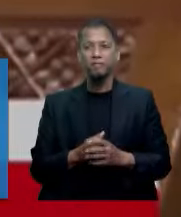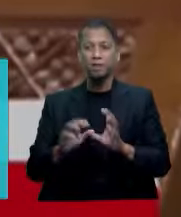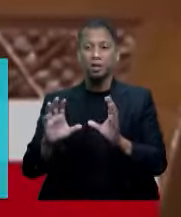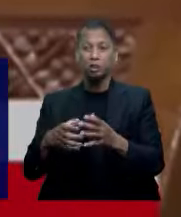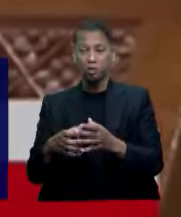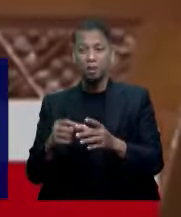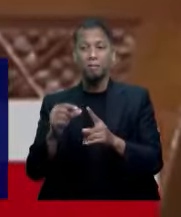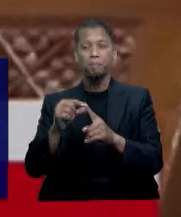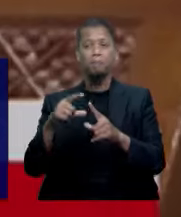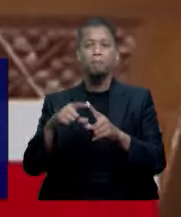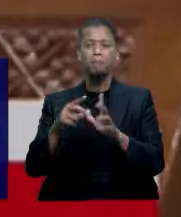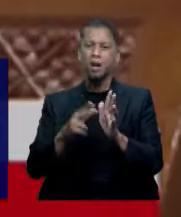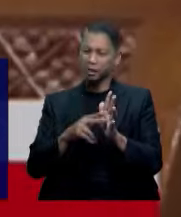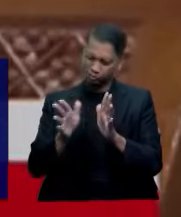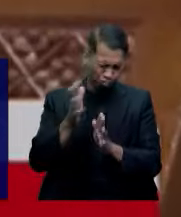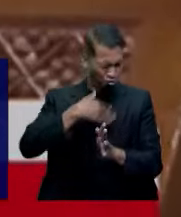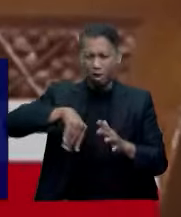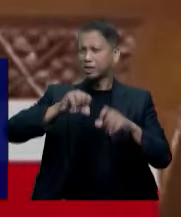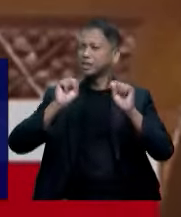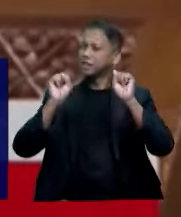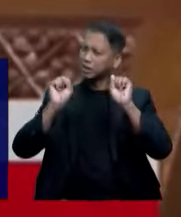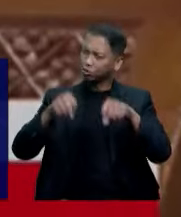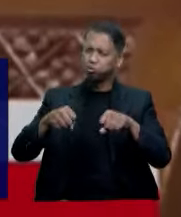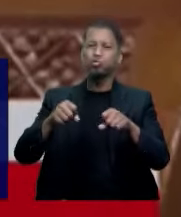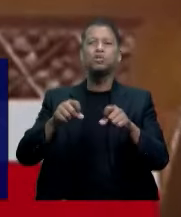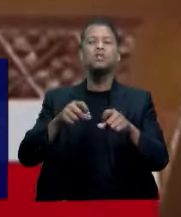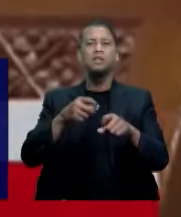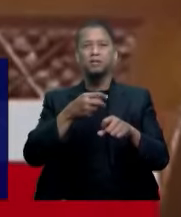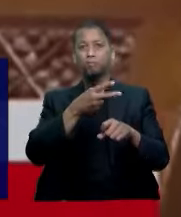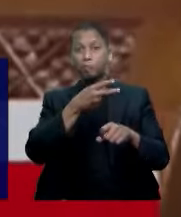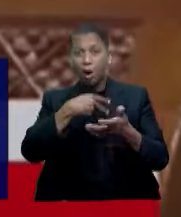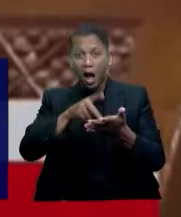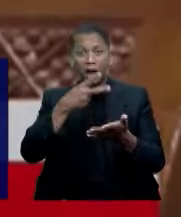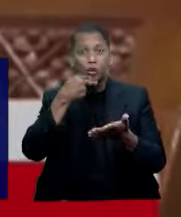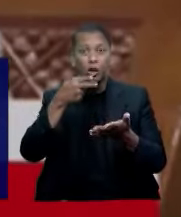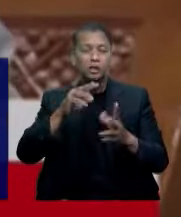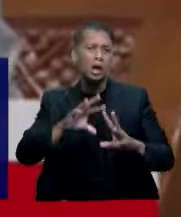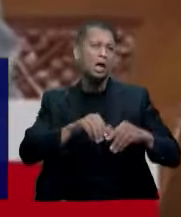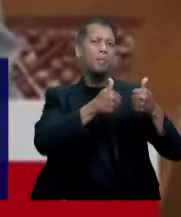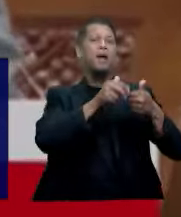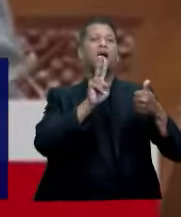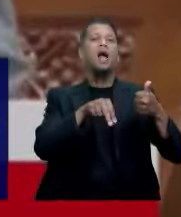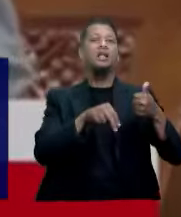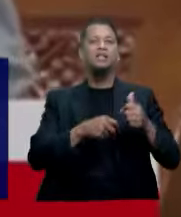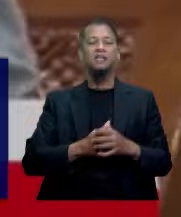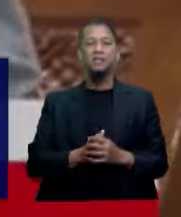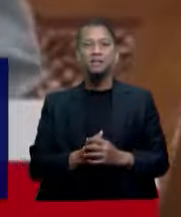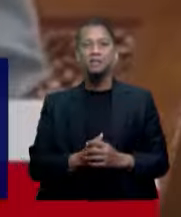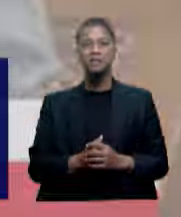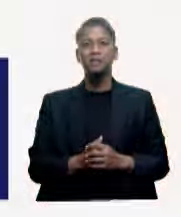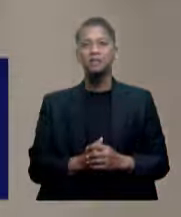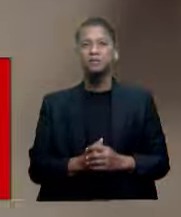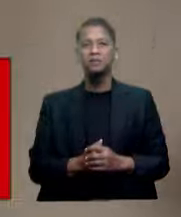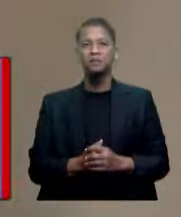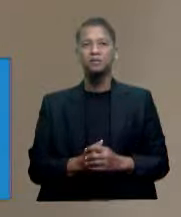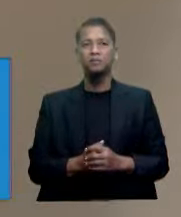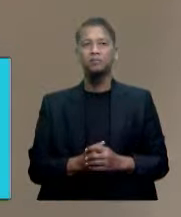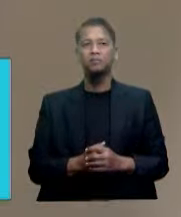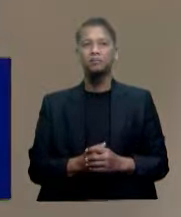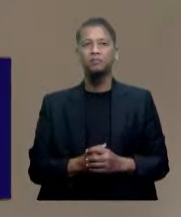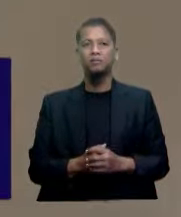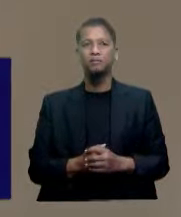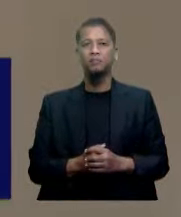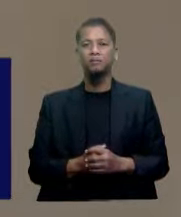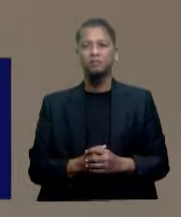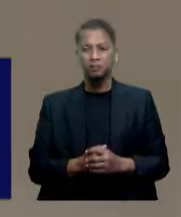setuju, semoga sepak bola Indonesia lebih baik di masa depan. Sekian dari saya, wassalamualaikum warahmatullahi wabarakatuh.